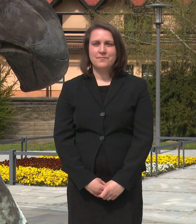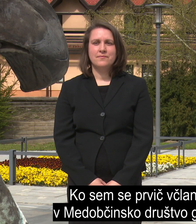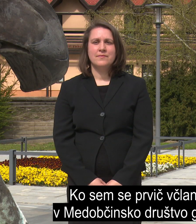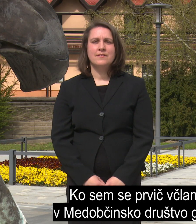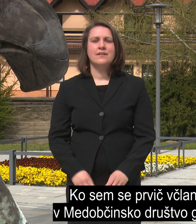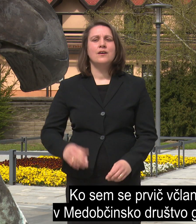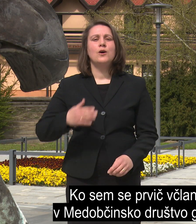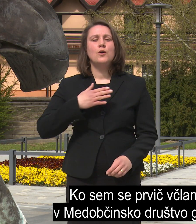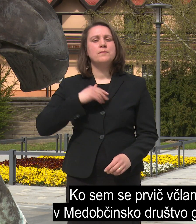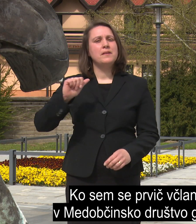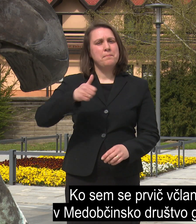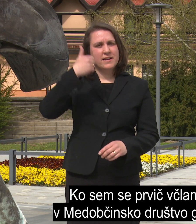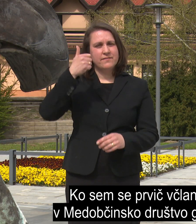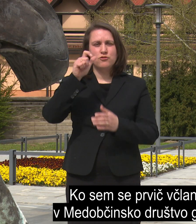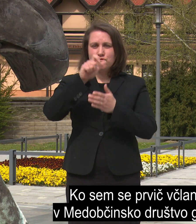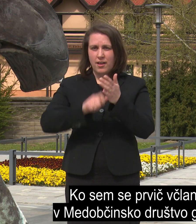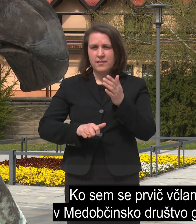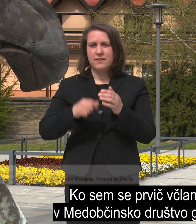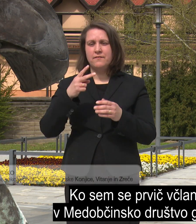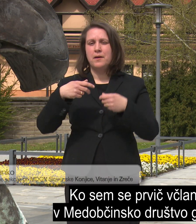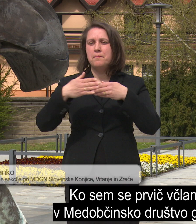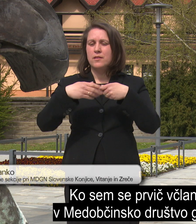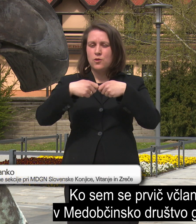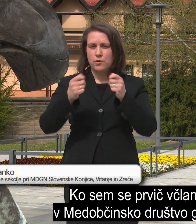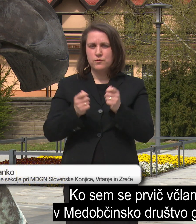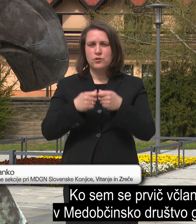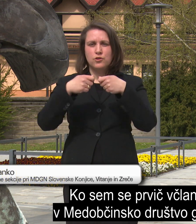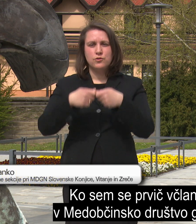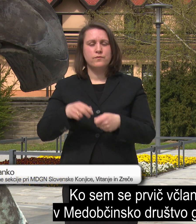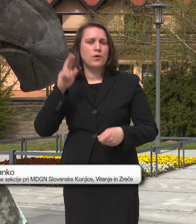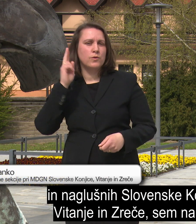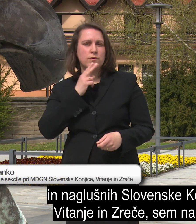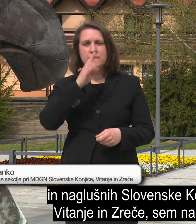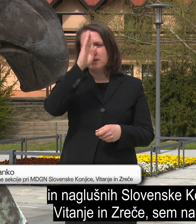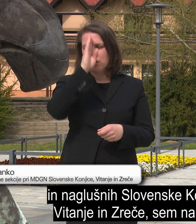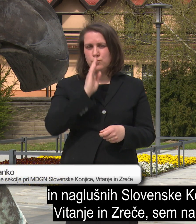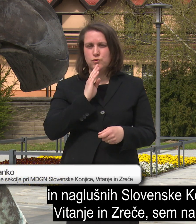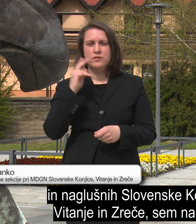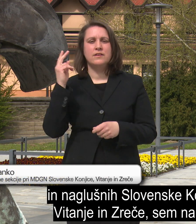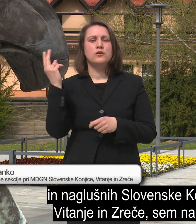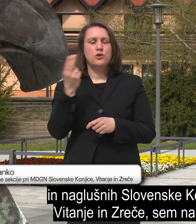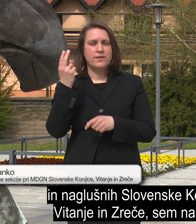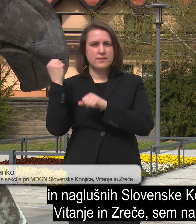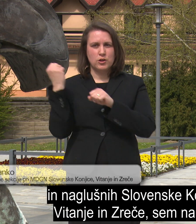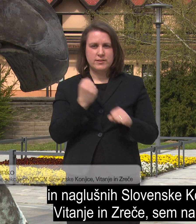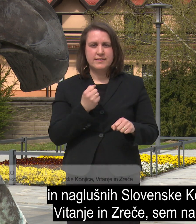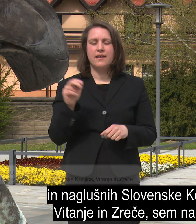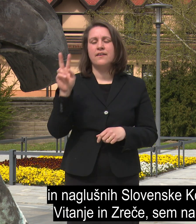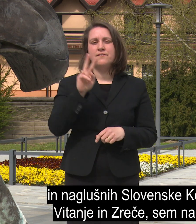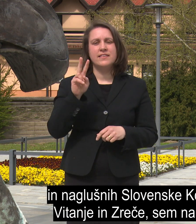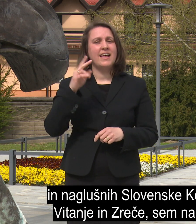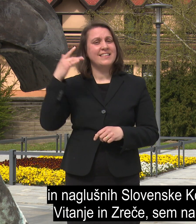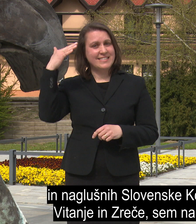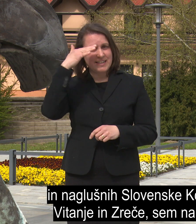Ko sem se prvič včlanila v Medobčinsko društvo gluhih in naglušnih Slovenske Konjice, Vitanje in